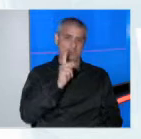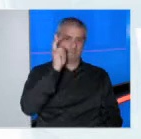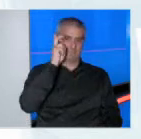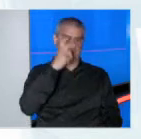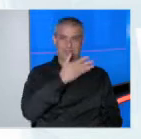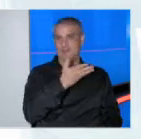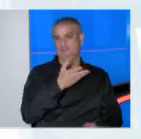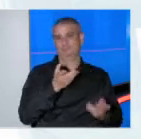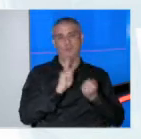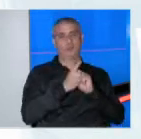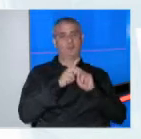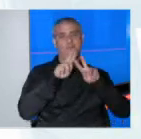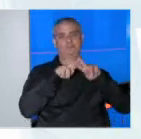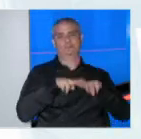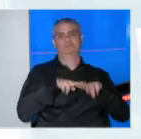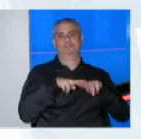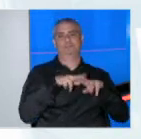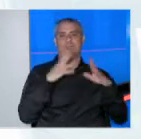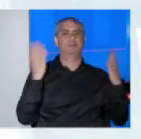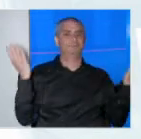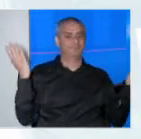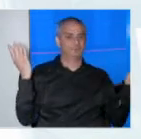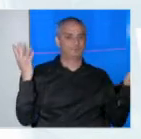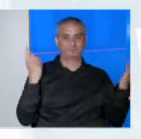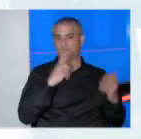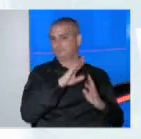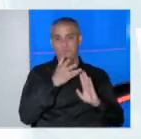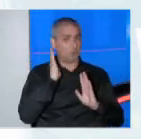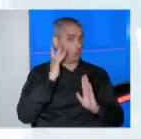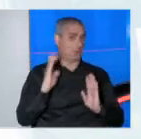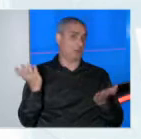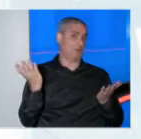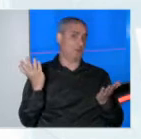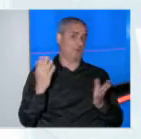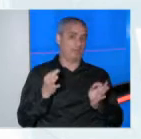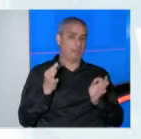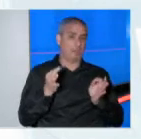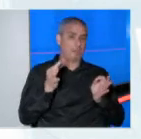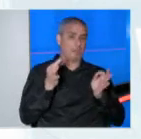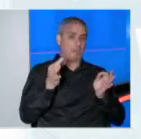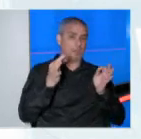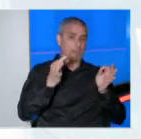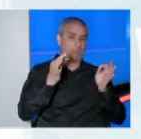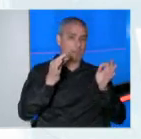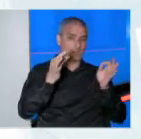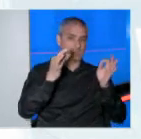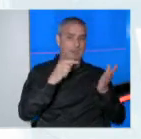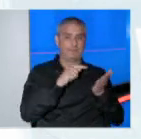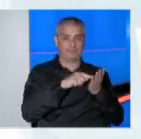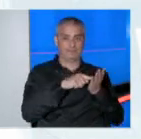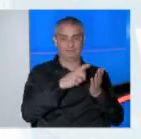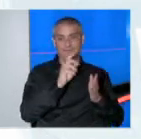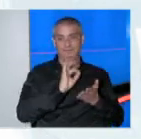יהיה בני גנץ, שהרוטציה שלו תישאר בתוקף. אולי זה לא רע עבורו שהכל